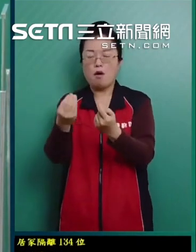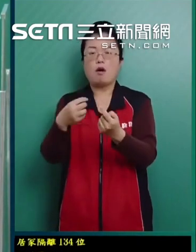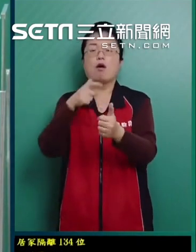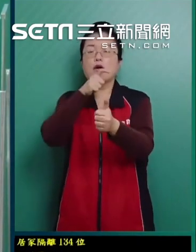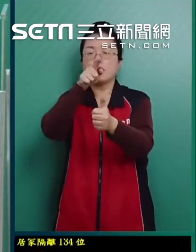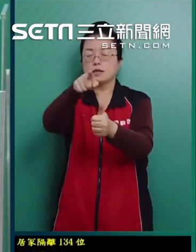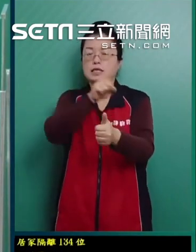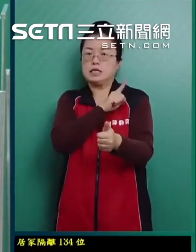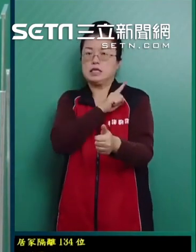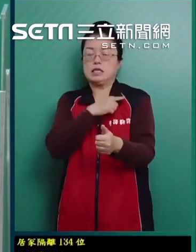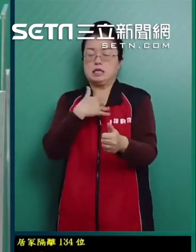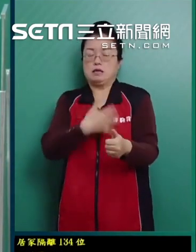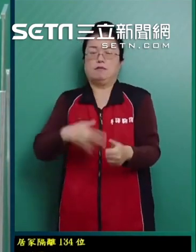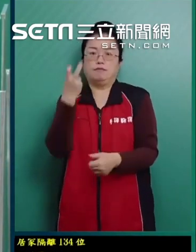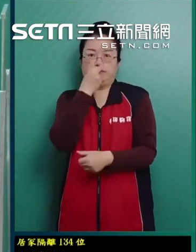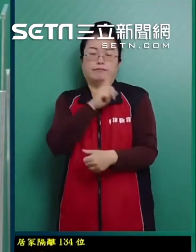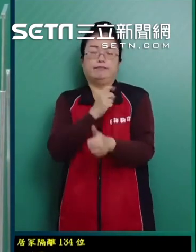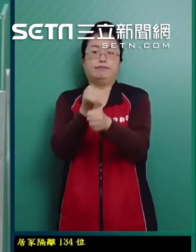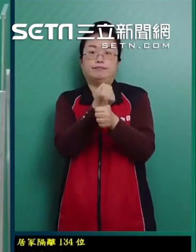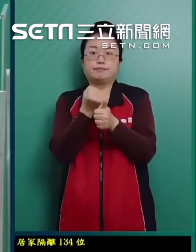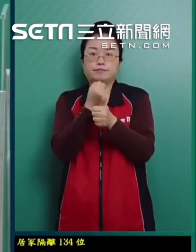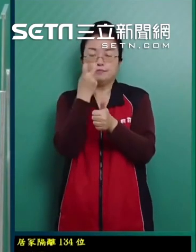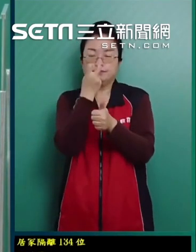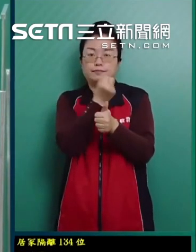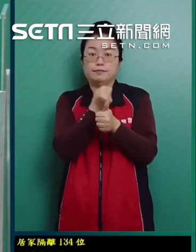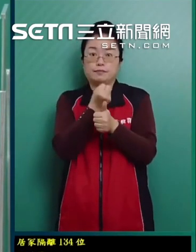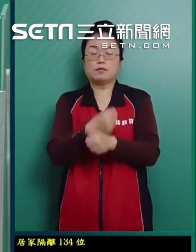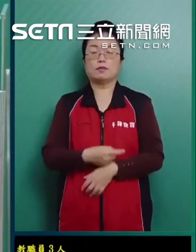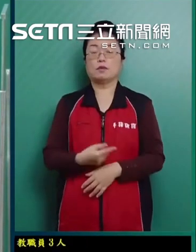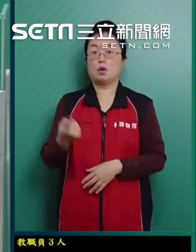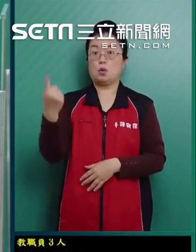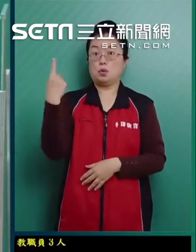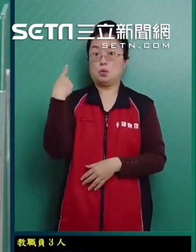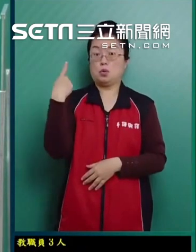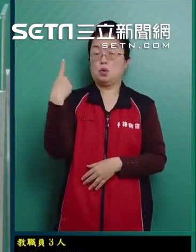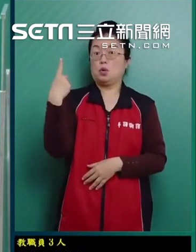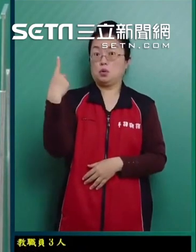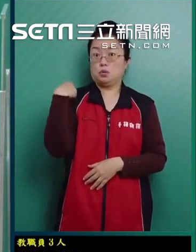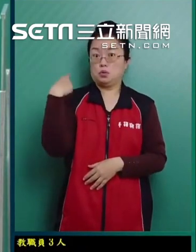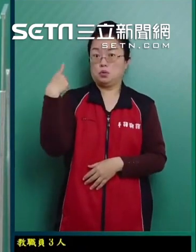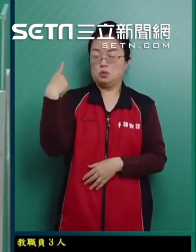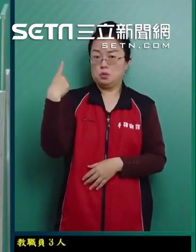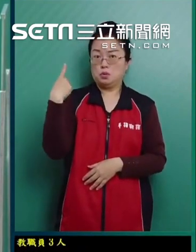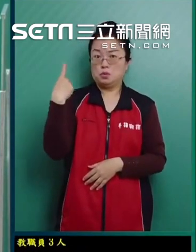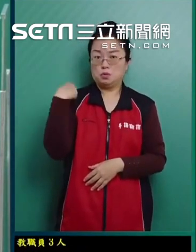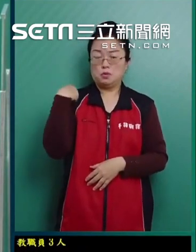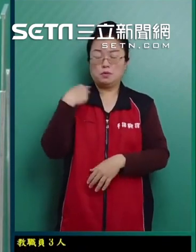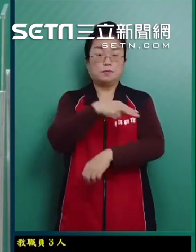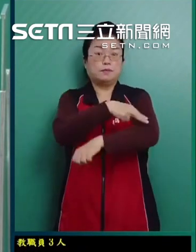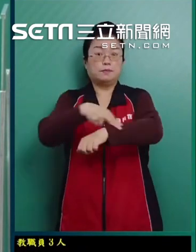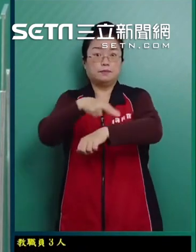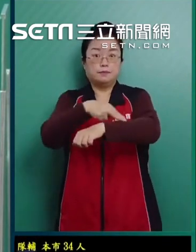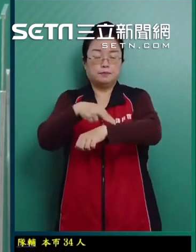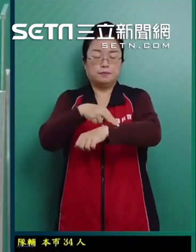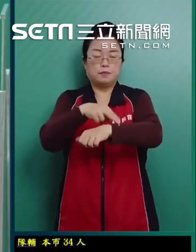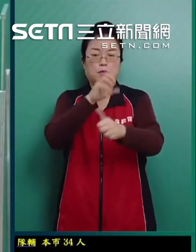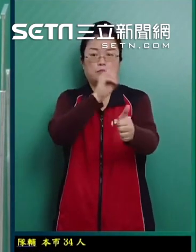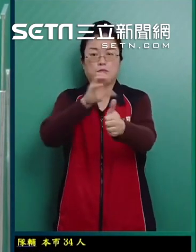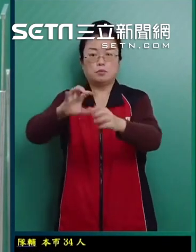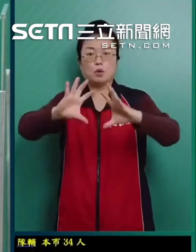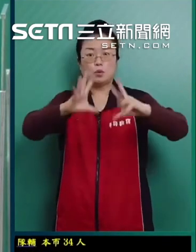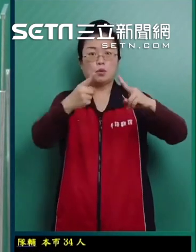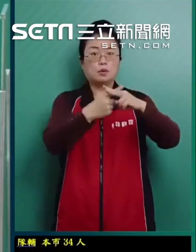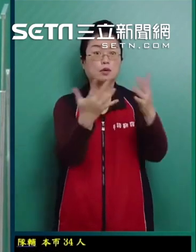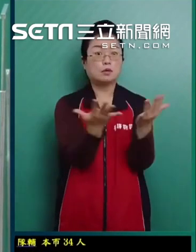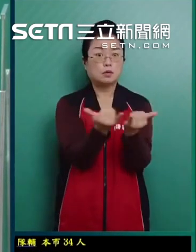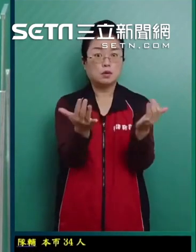监测。那这边跟大家报告，为什么昨天第一时间是安排这些小朋友这些国小生跟家长还